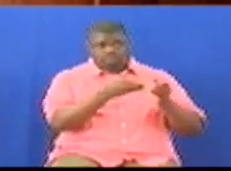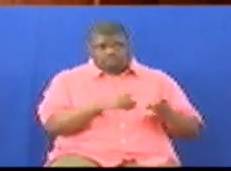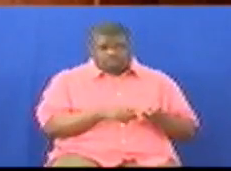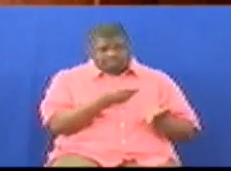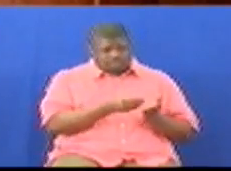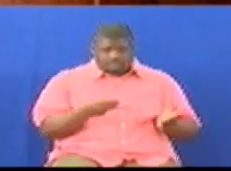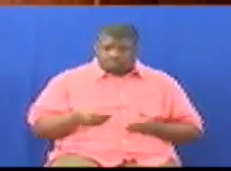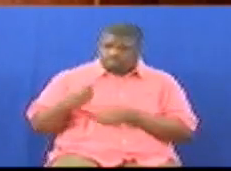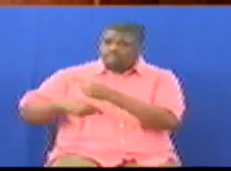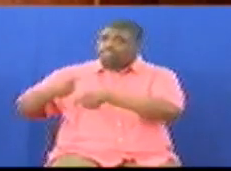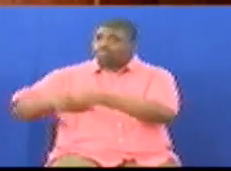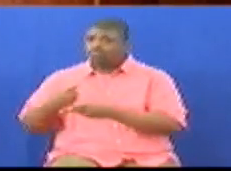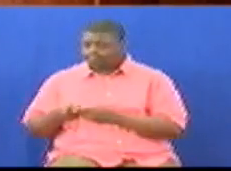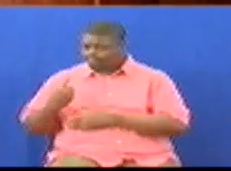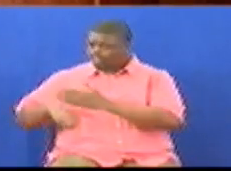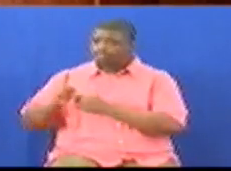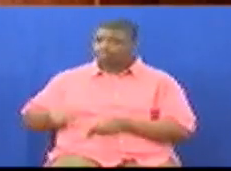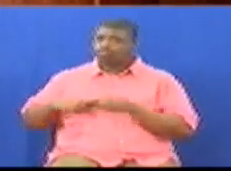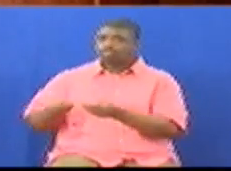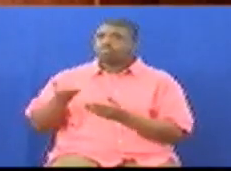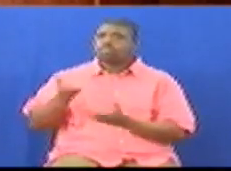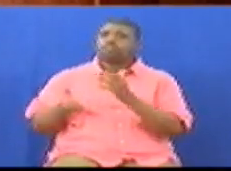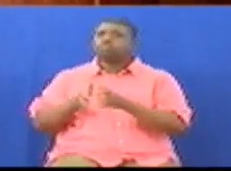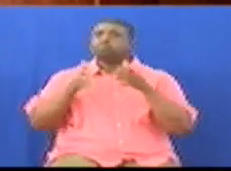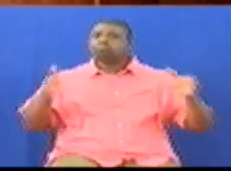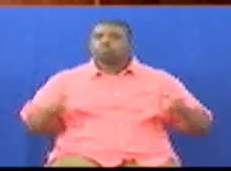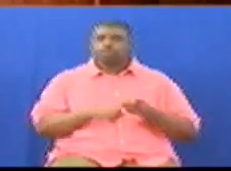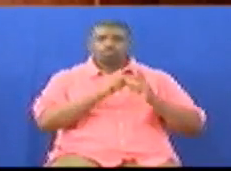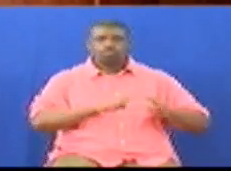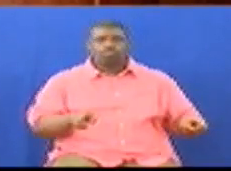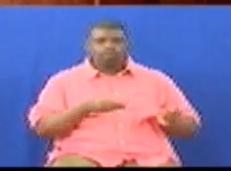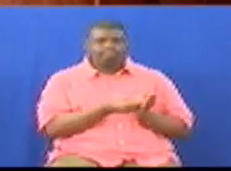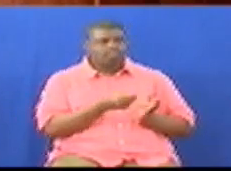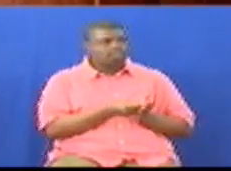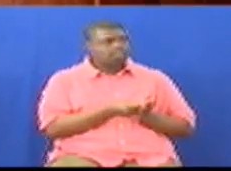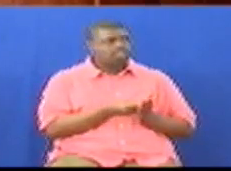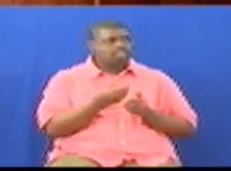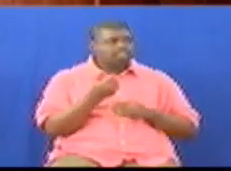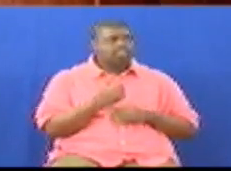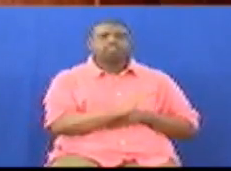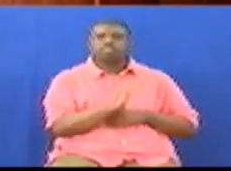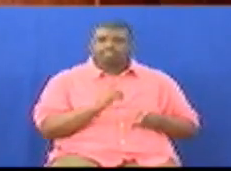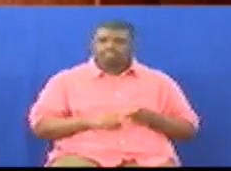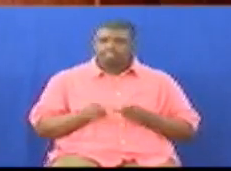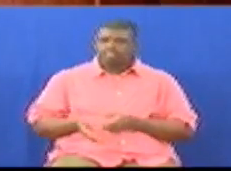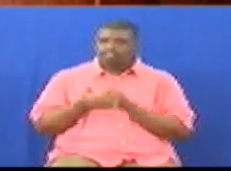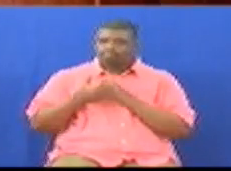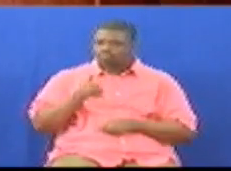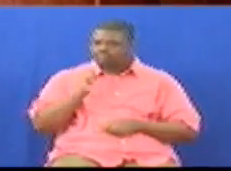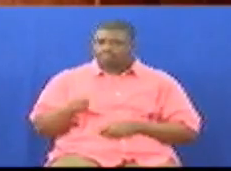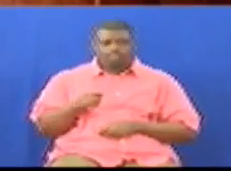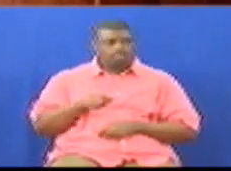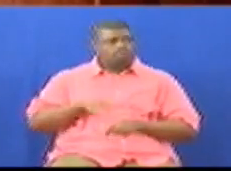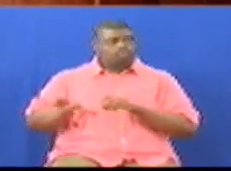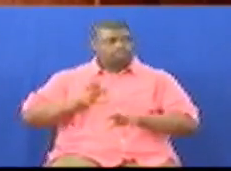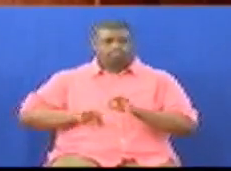za maendeleo za ndani zinatolewa kwa kiasi kikubwa ikilinganishwa na fedha za maendeleo za nje. Mheshimiwa Naibu Spika, uchambuzi wa kamati umebaini